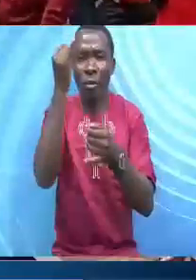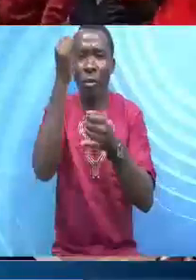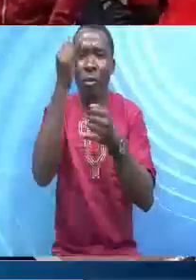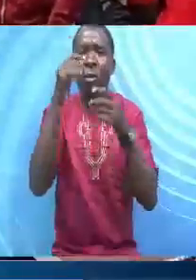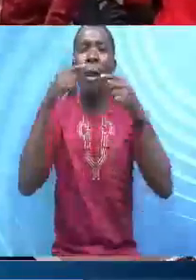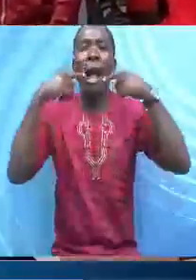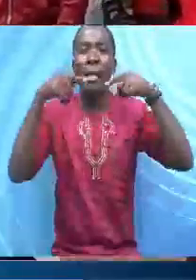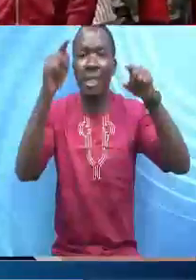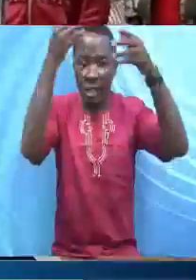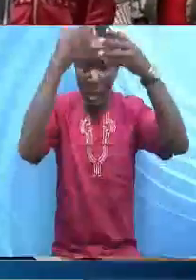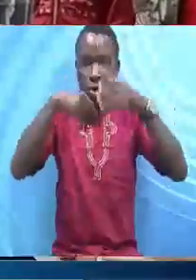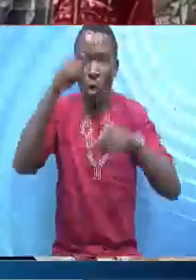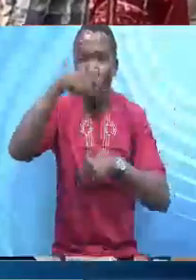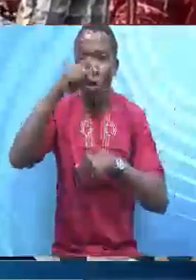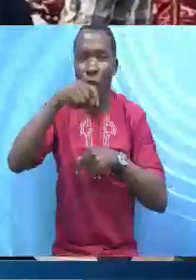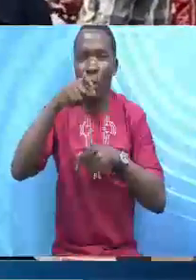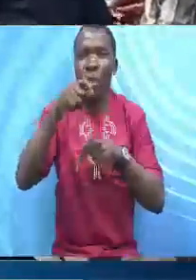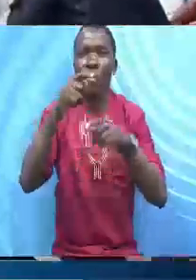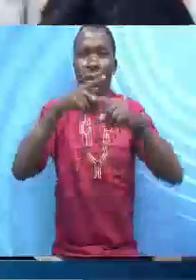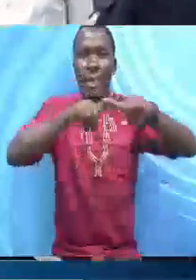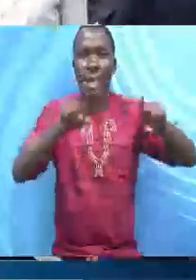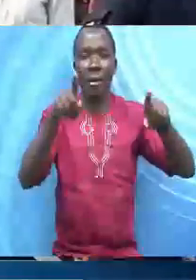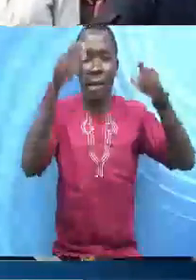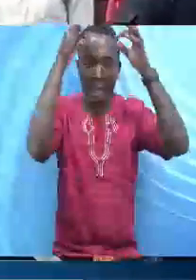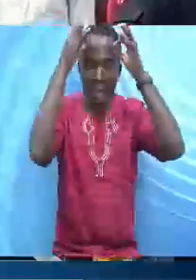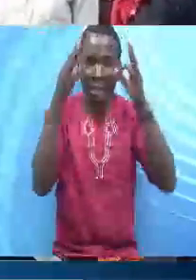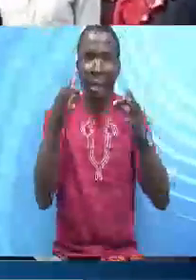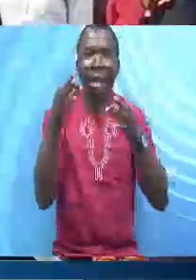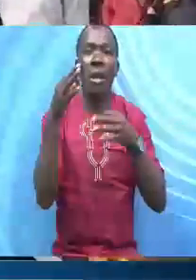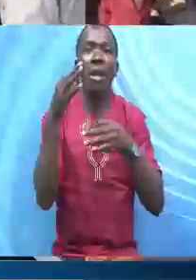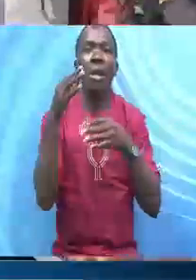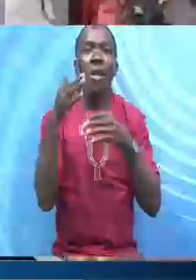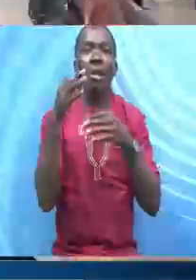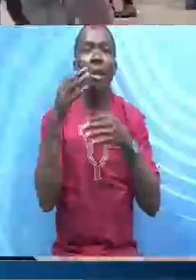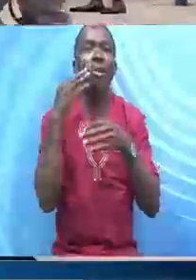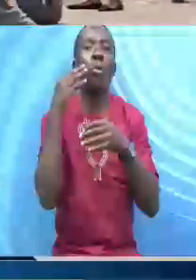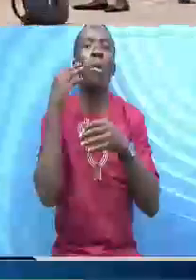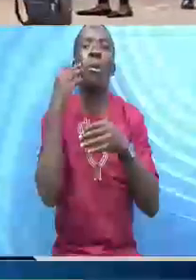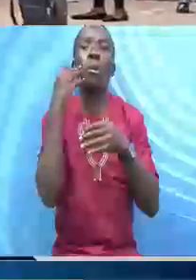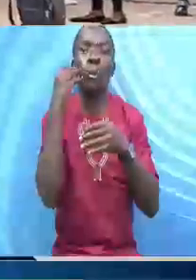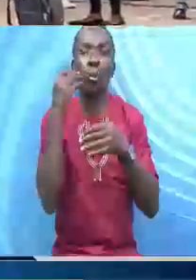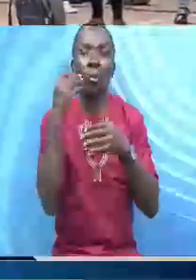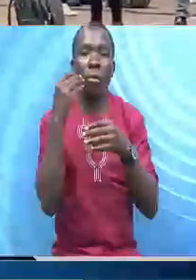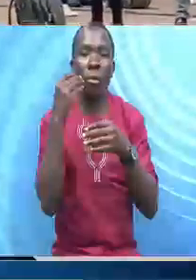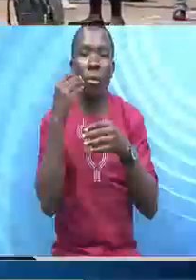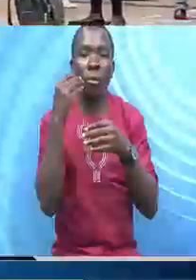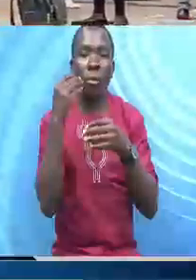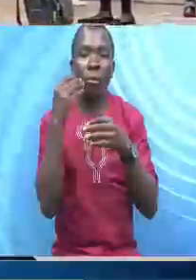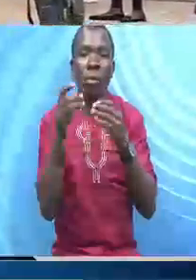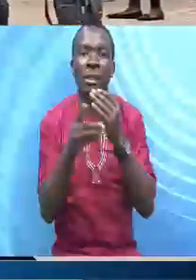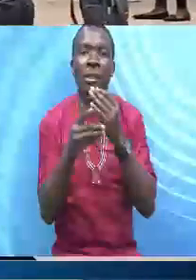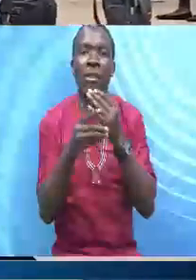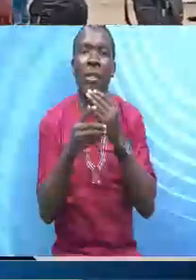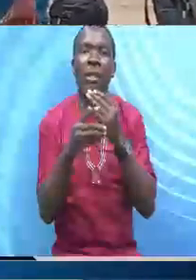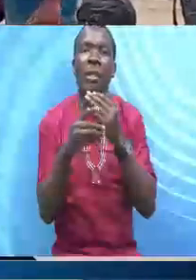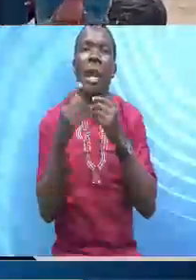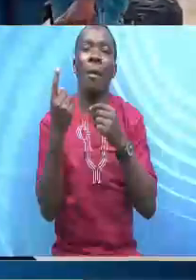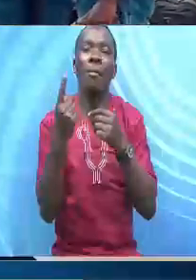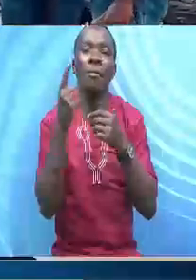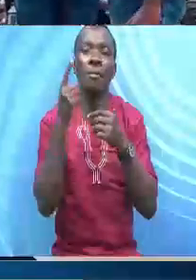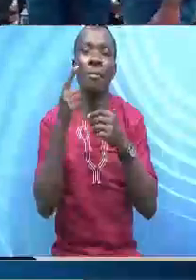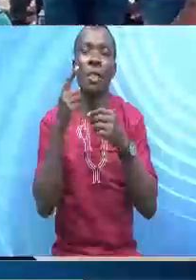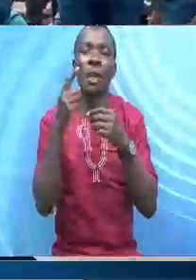mu gitondo. Ibi bitandukanye n'imyanzuro yo kuri uyu wa mbere tariki ya 18 Mutarama abatuye mu mujyi wa Kigali wanashyizwe muri gahunda